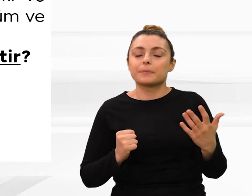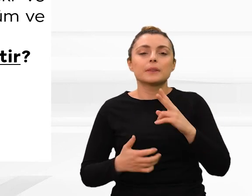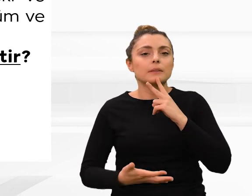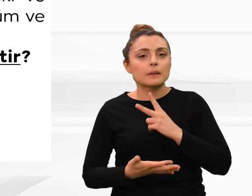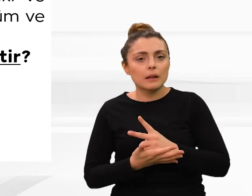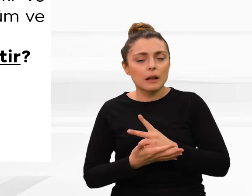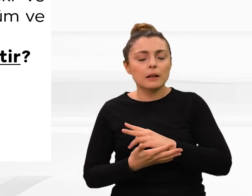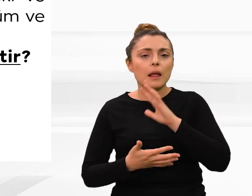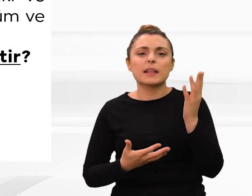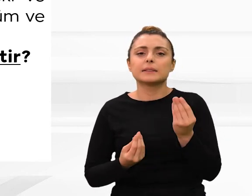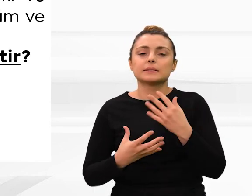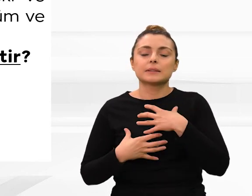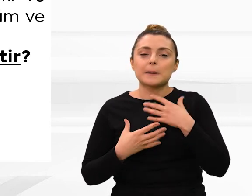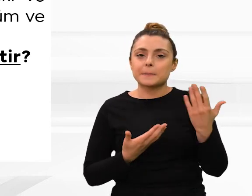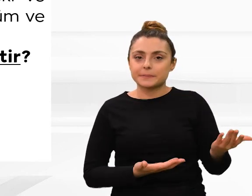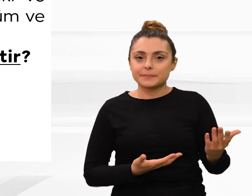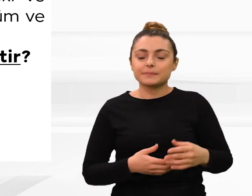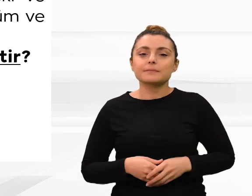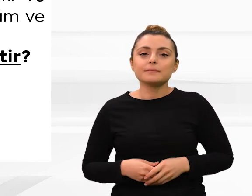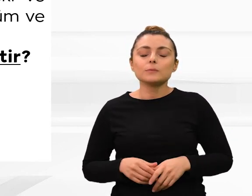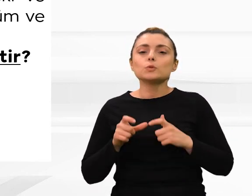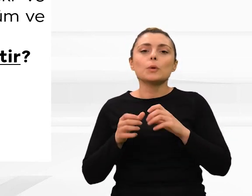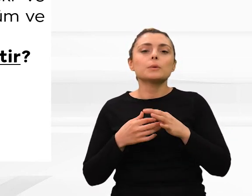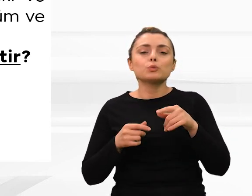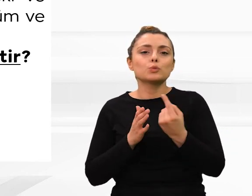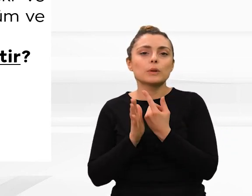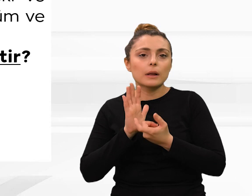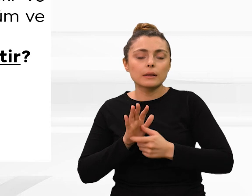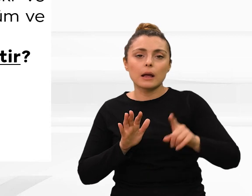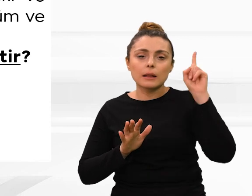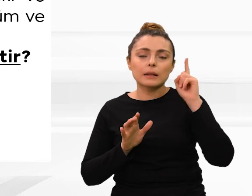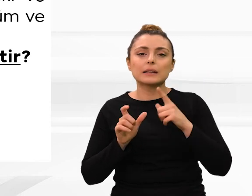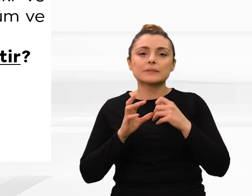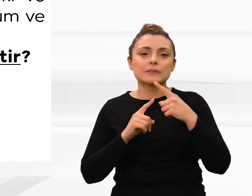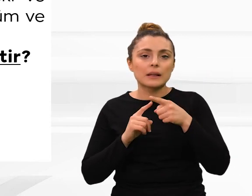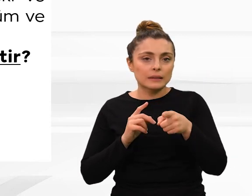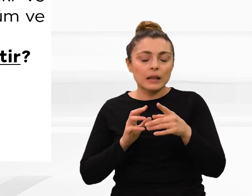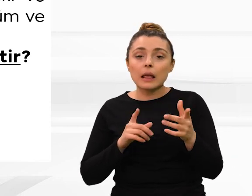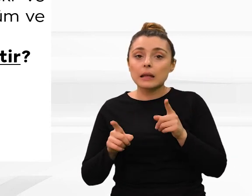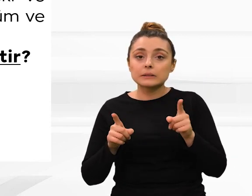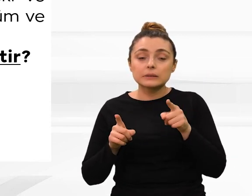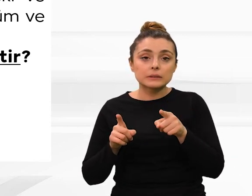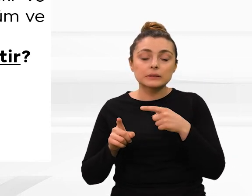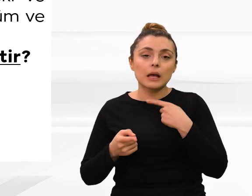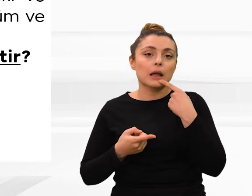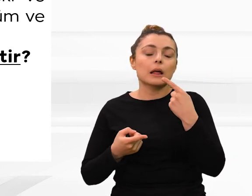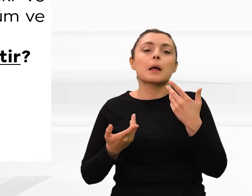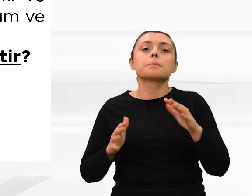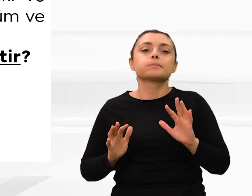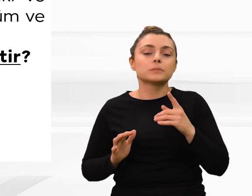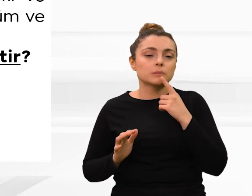ve hikmet sahibidir Evet neydi sorumuz Bu ayetlerde Allah'ın sıfatlarından hangisine değinilmemiştir